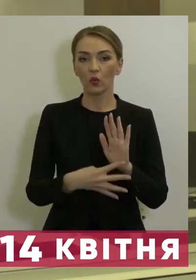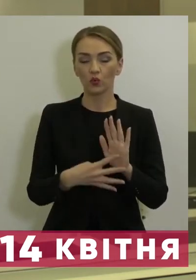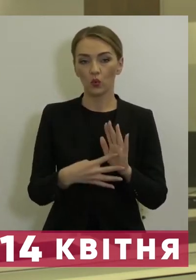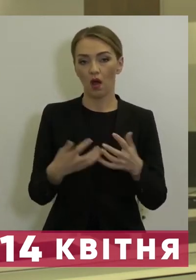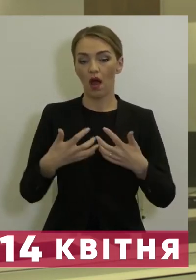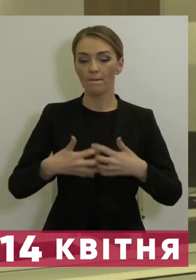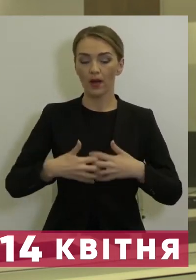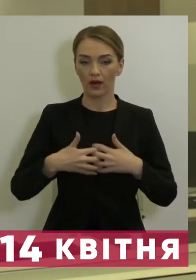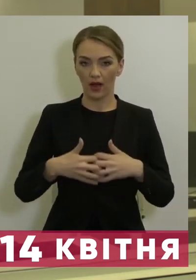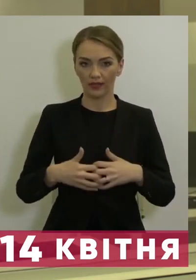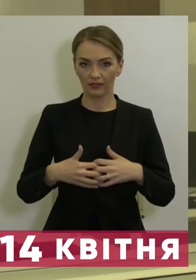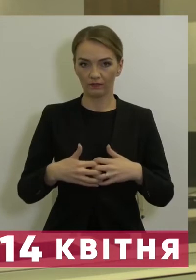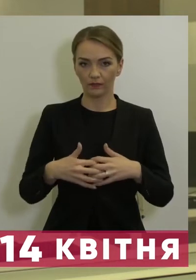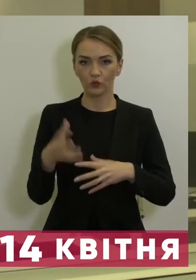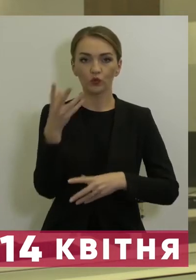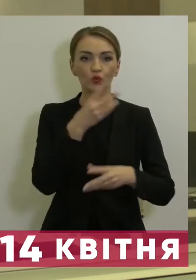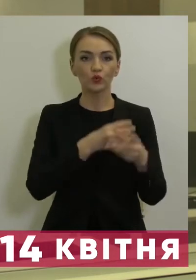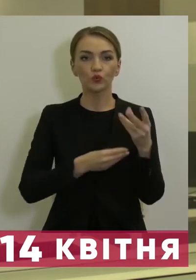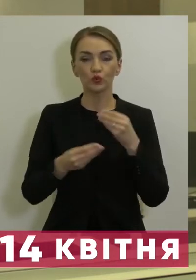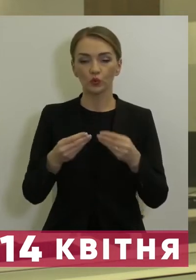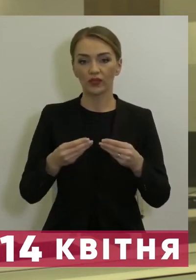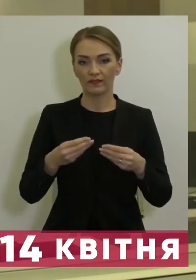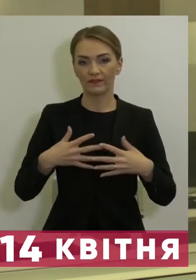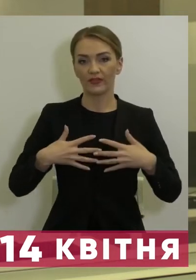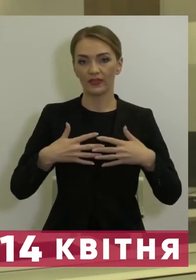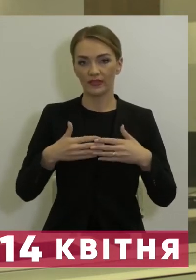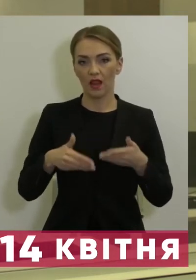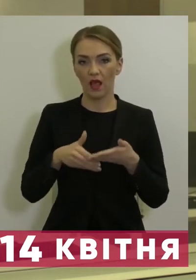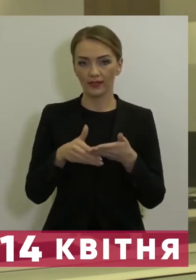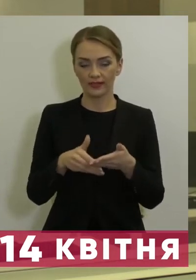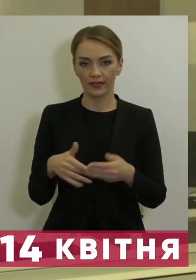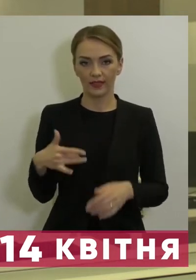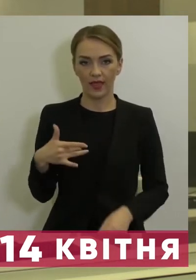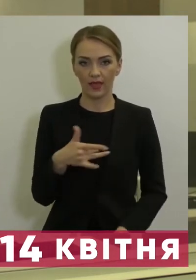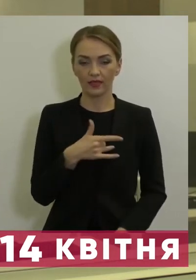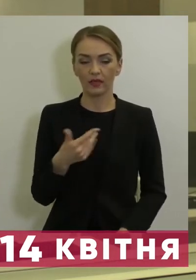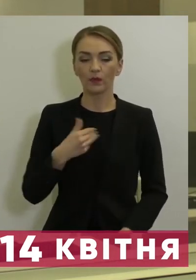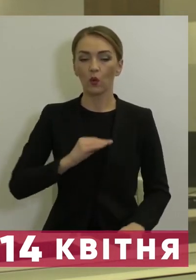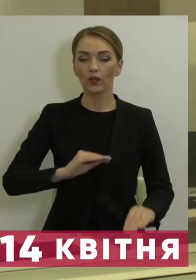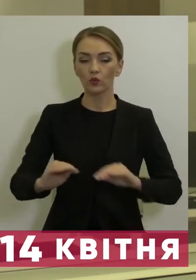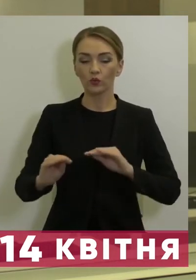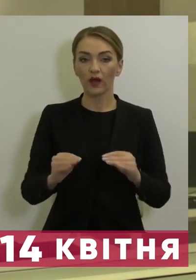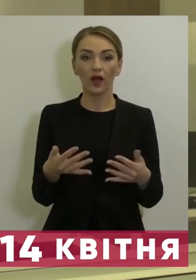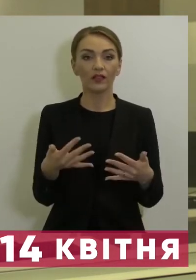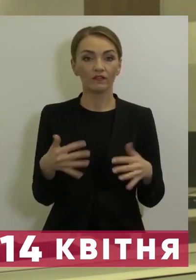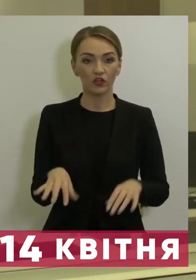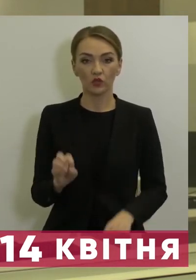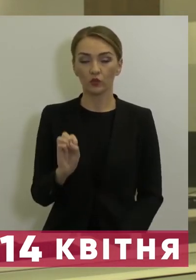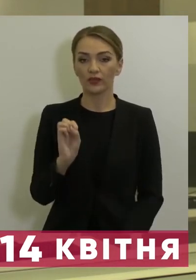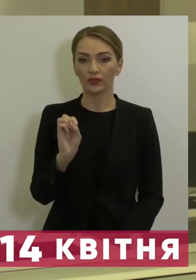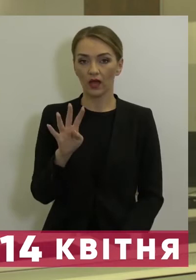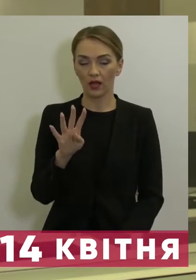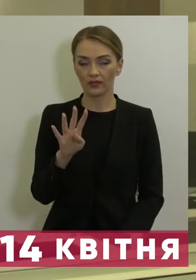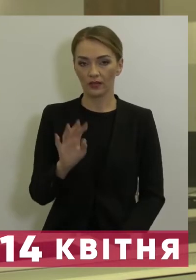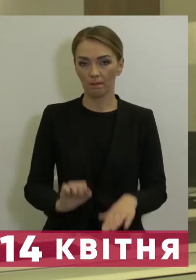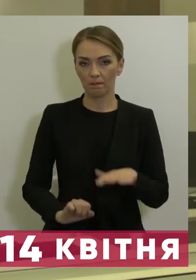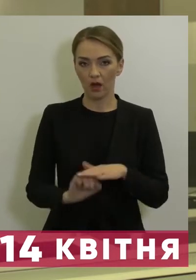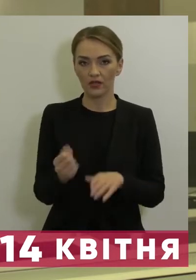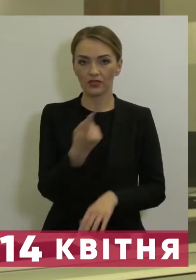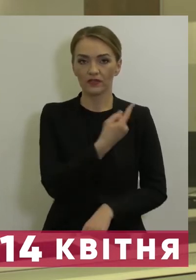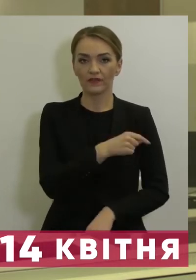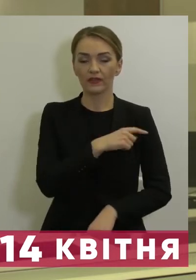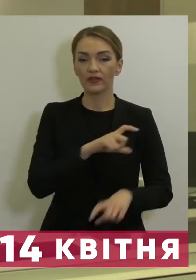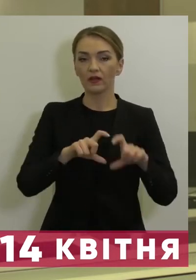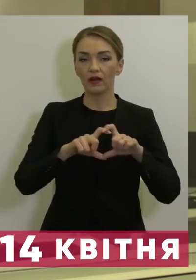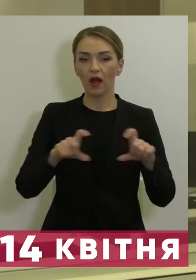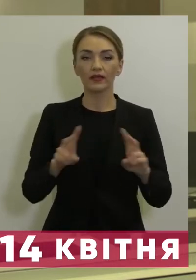390 апаратів штучної вентиляції легень. Ми облаштували вже 14 баз в